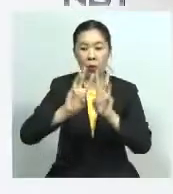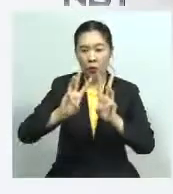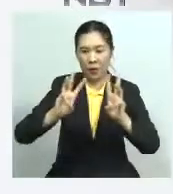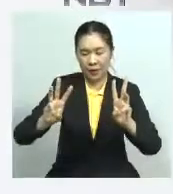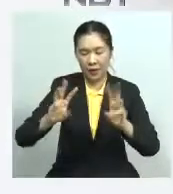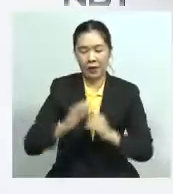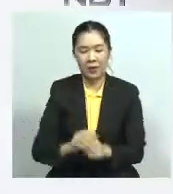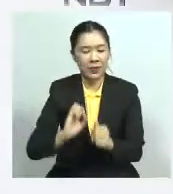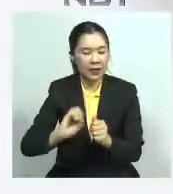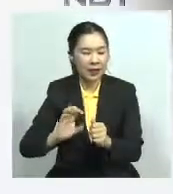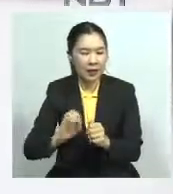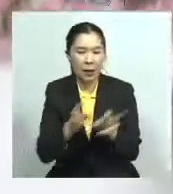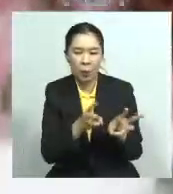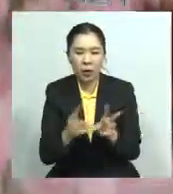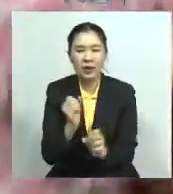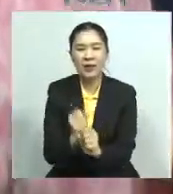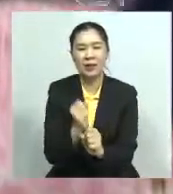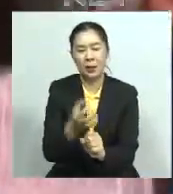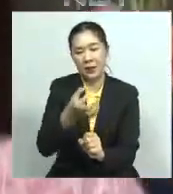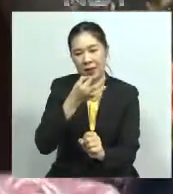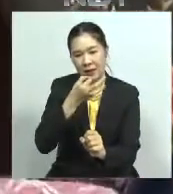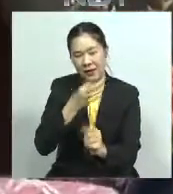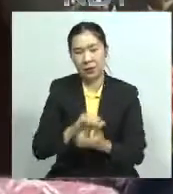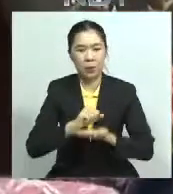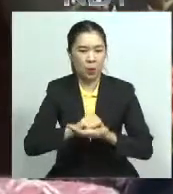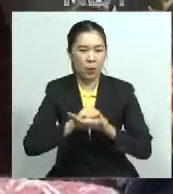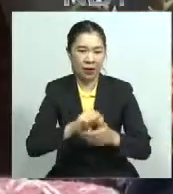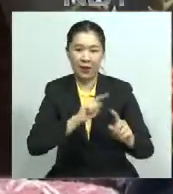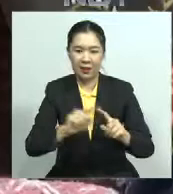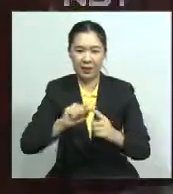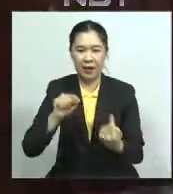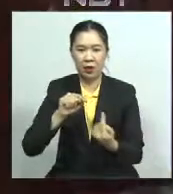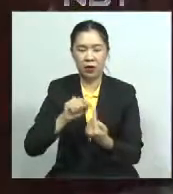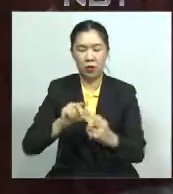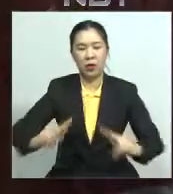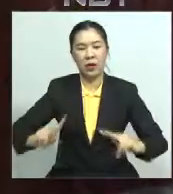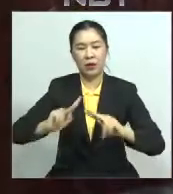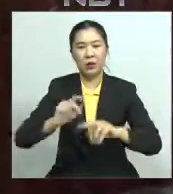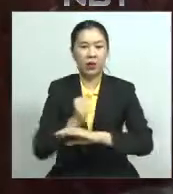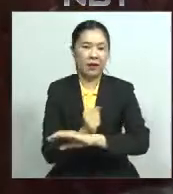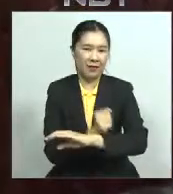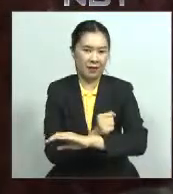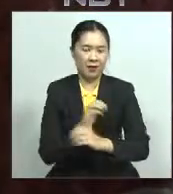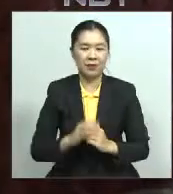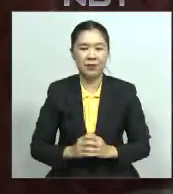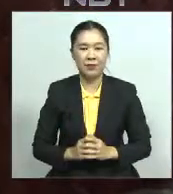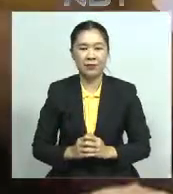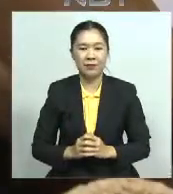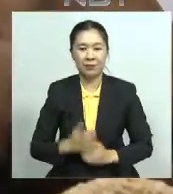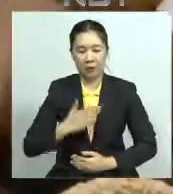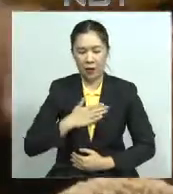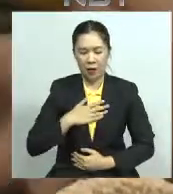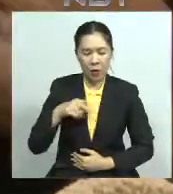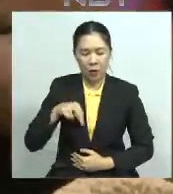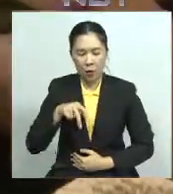การประกอบอาชีพก็มีนะครับแล้วก็การให้บริการของหน่วยงานต่างๆของสังกัดกระทรวงแรงงานแต่ที่ผมเดินดูน